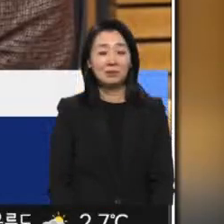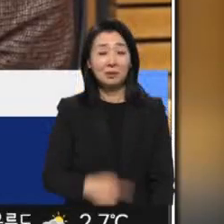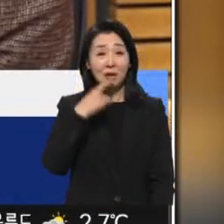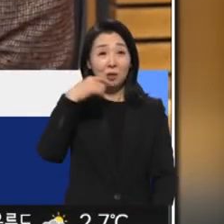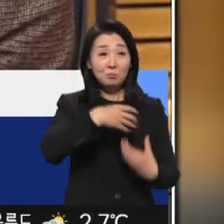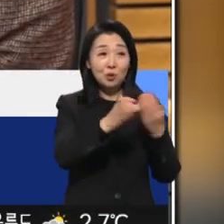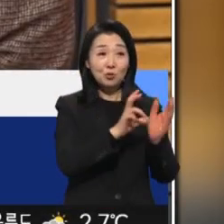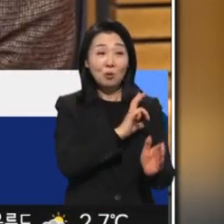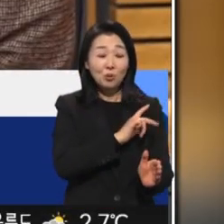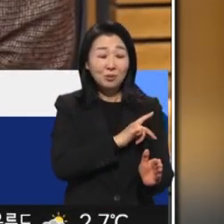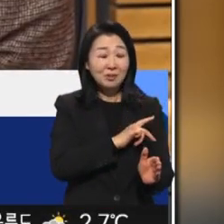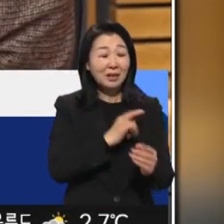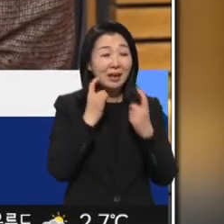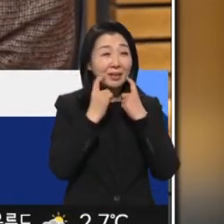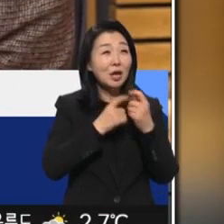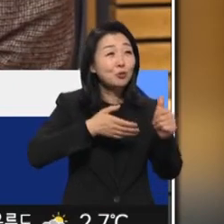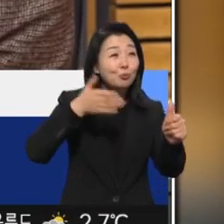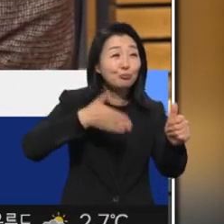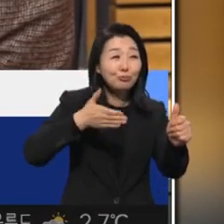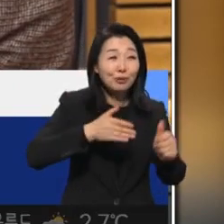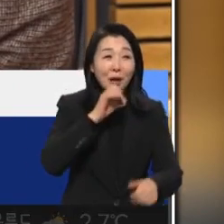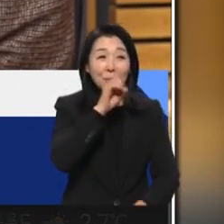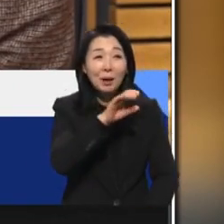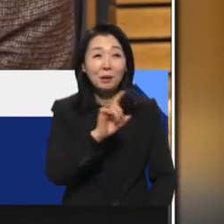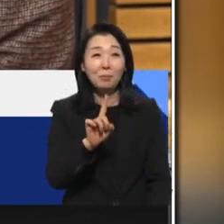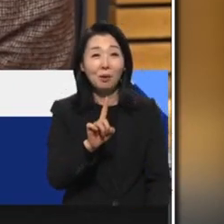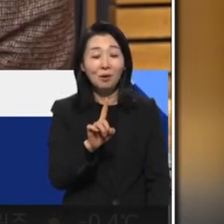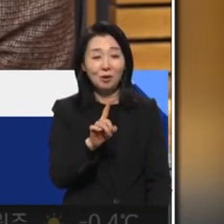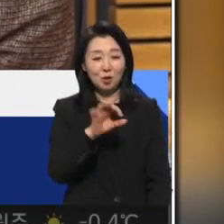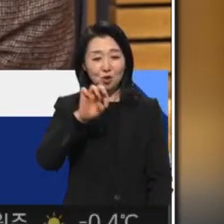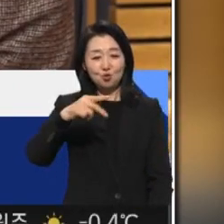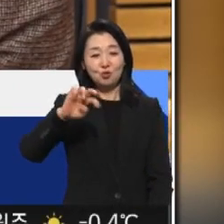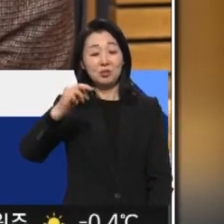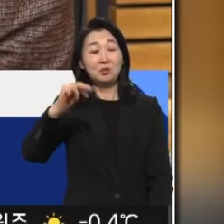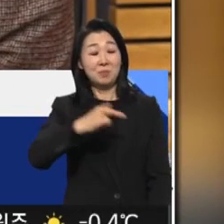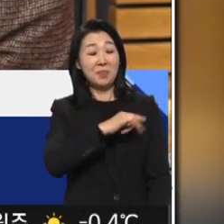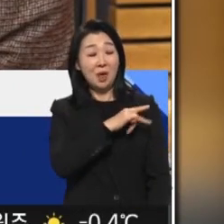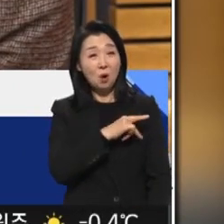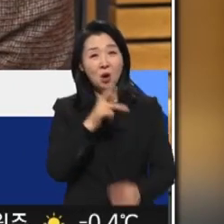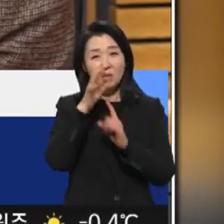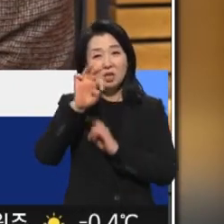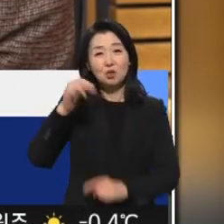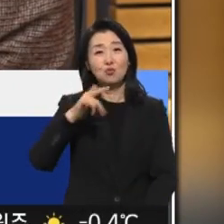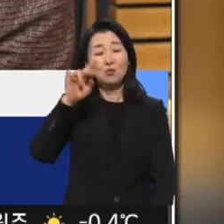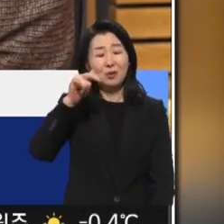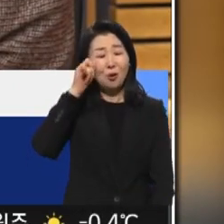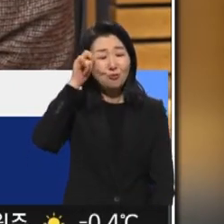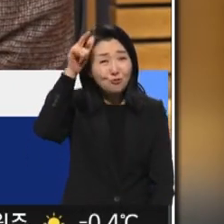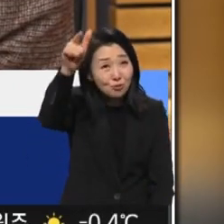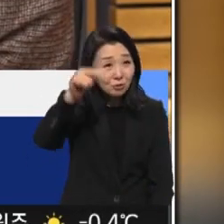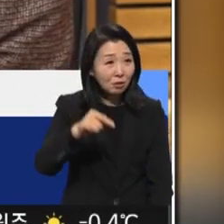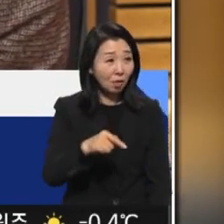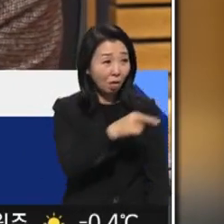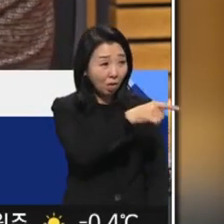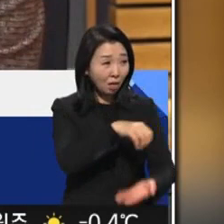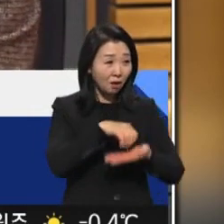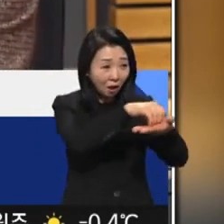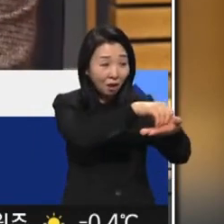더불어민주당 의원들한테도 제가 사적으로 그런 얘기를 합니다. 뭐라고? 유승민 전 원내대표든 이준석 전 대표든 그렇게 훌륭하면